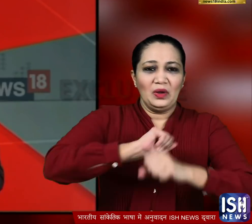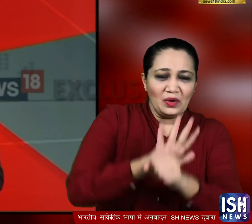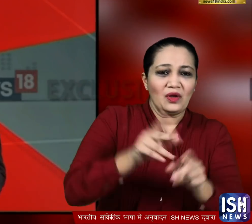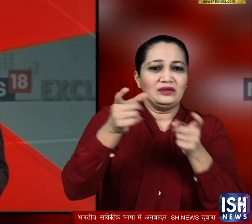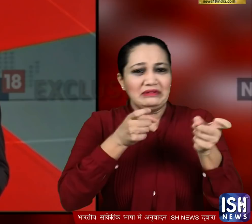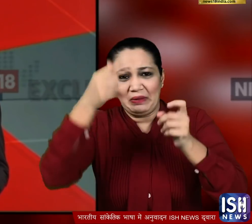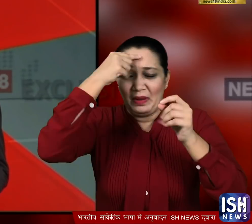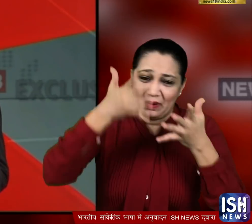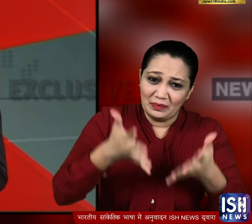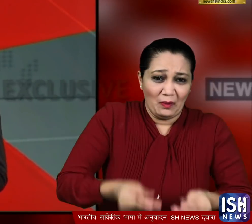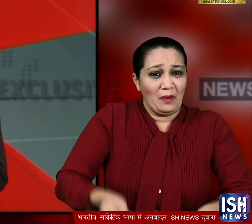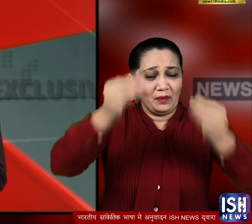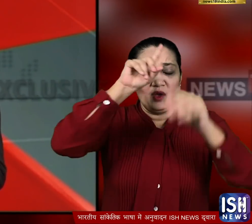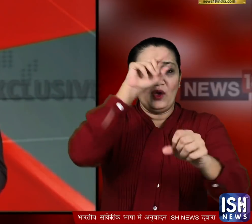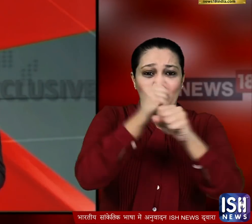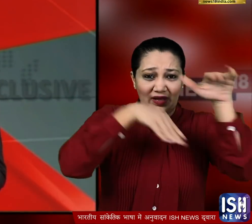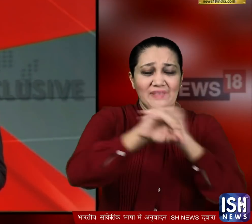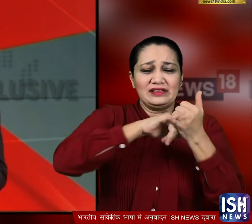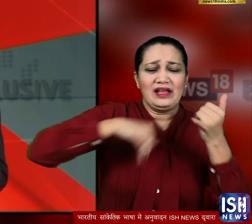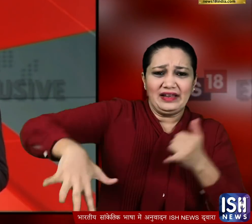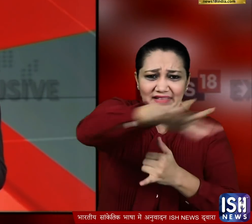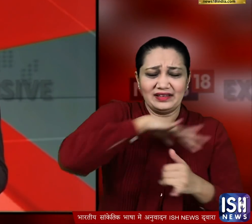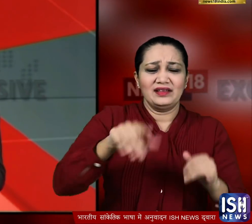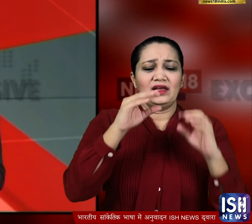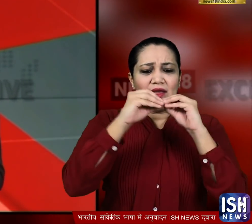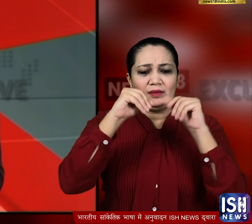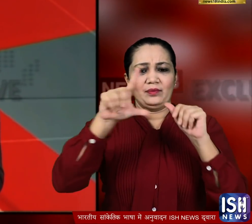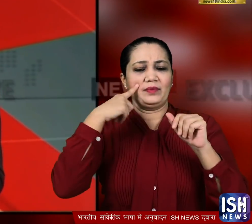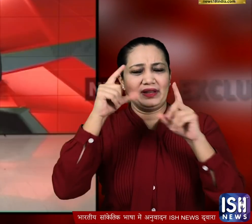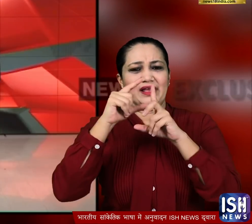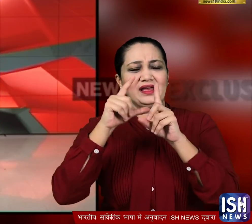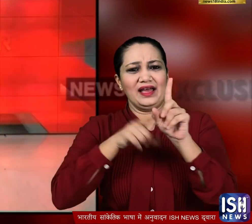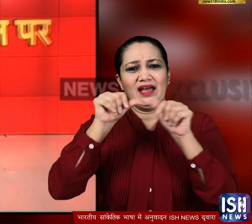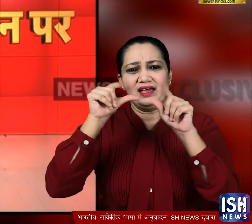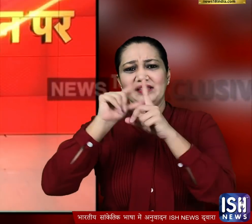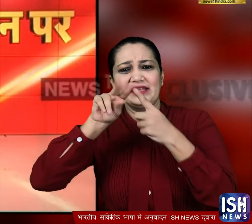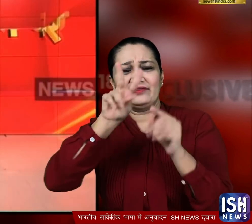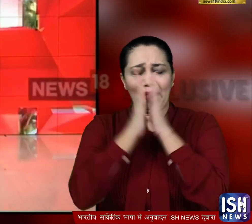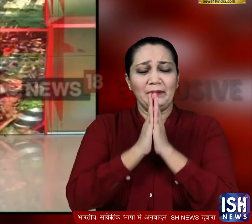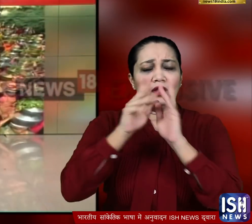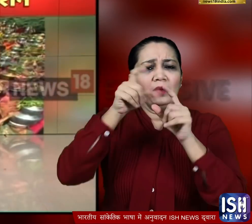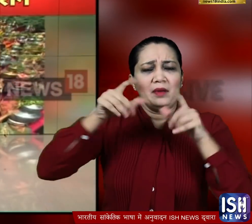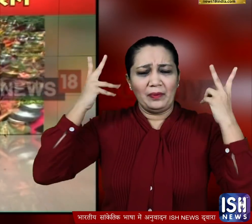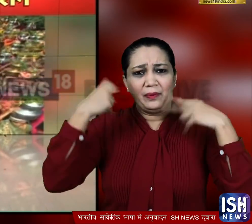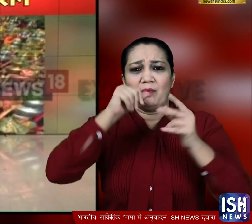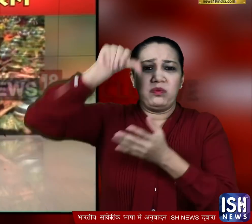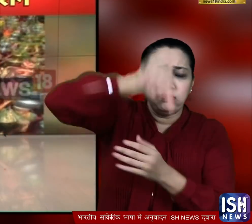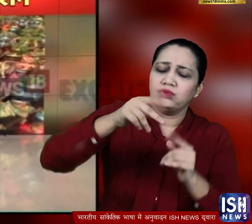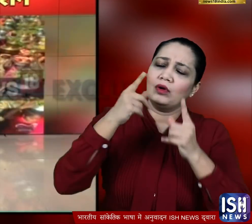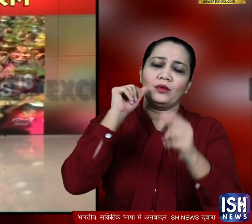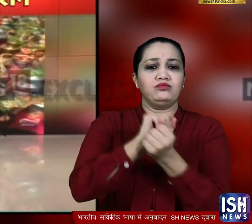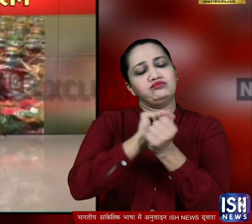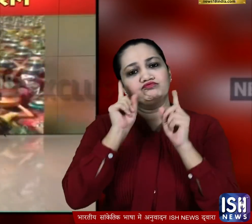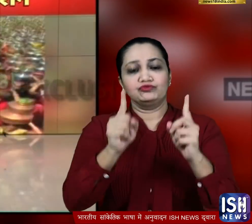महामारी से मचे हाहाकार के बीच गुजरात के साणंद में बलिया देव मंदिर पर जल चढ़ाने के लिए जुटे कुछ लोगों के खिलाफ पुलिस